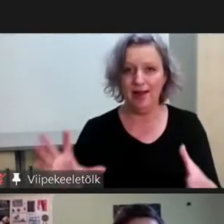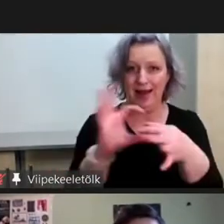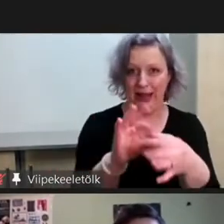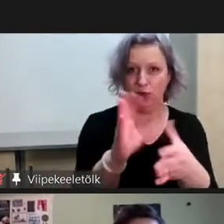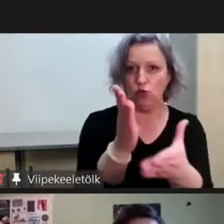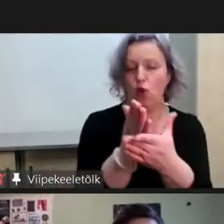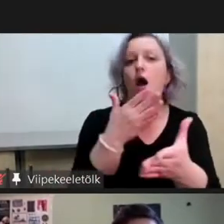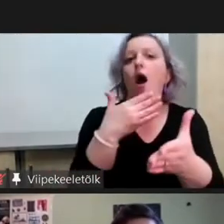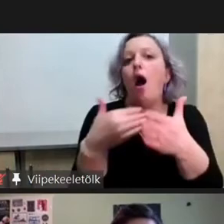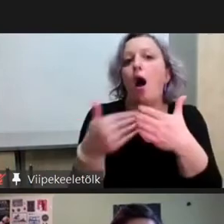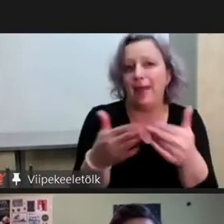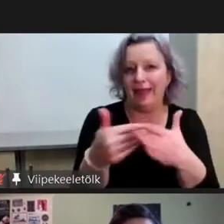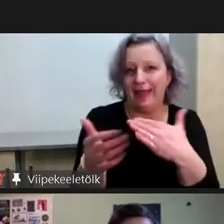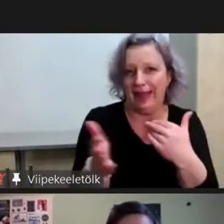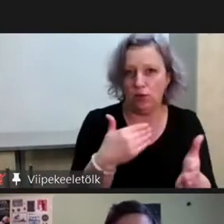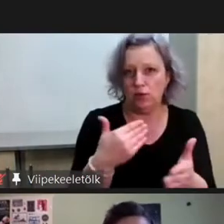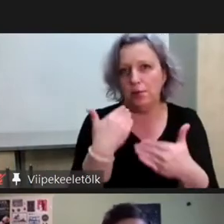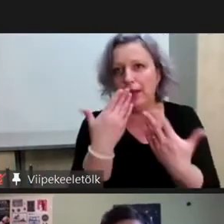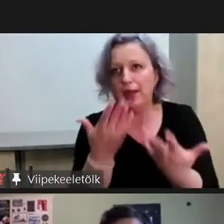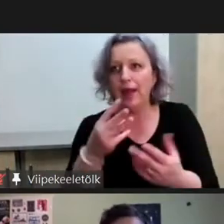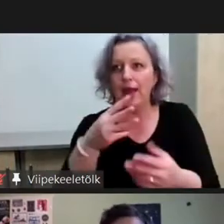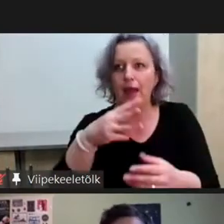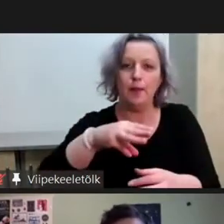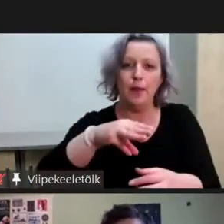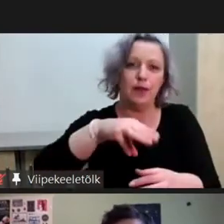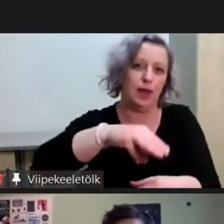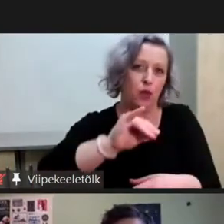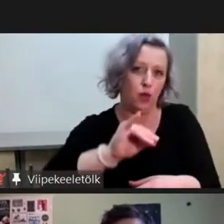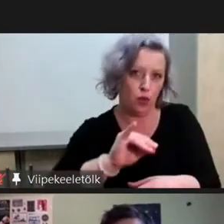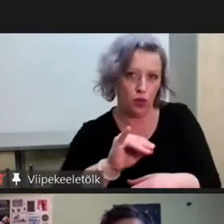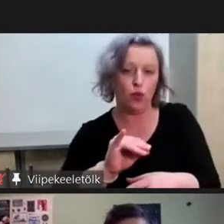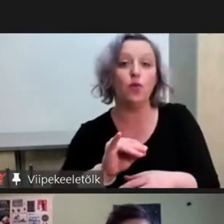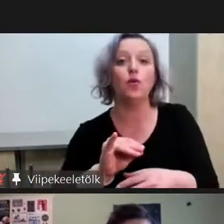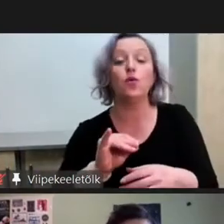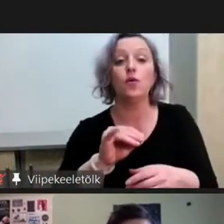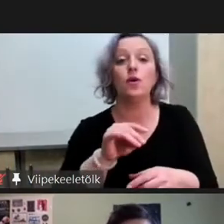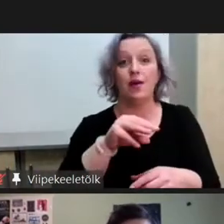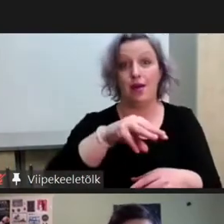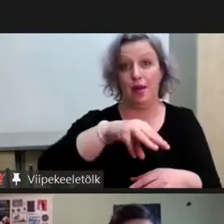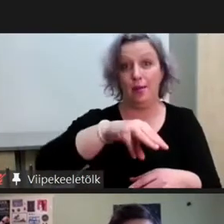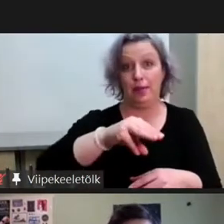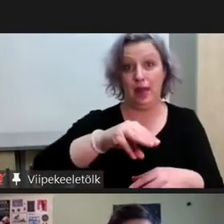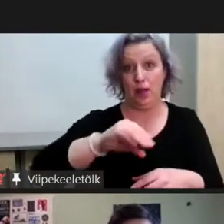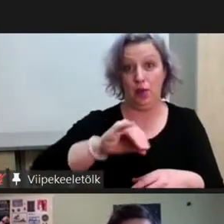ametlikult mingisuguse MTÜ-ga, kes kuulub Eesti Puuetega Inimeste Koja võrgustikku.